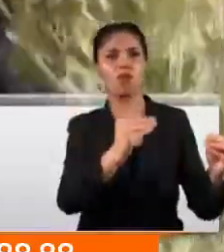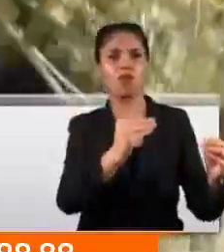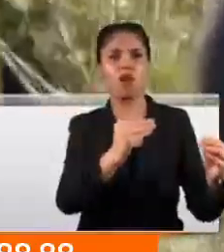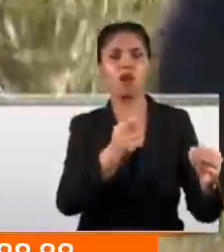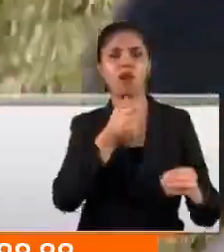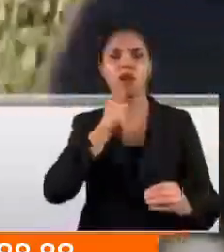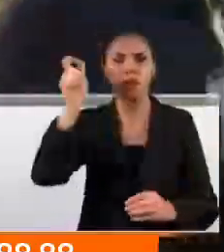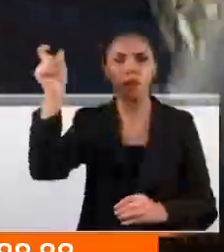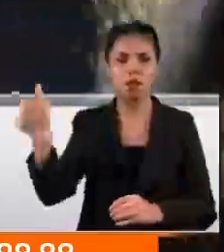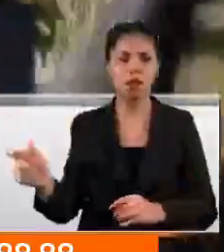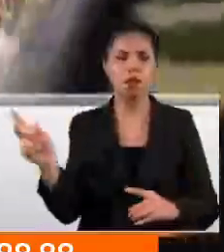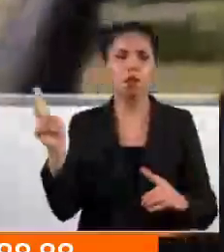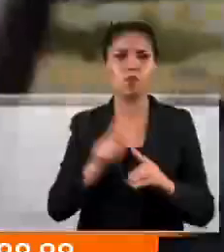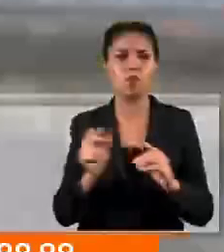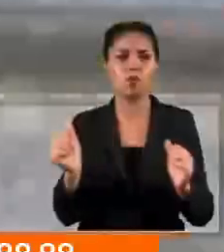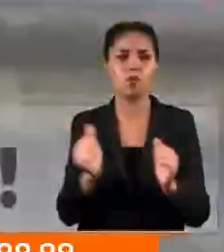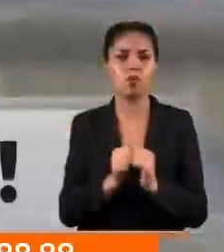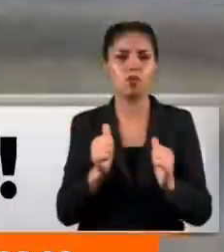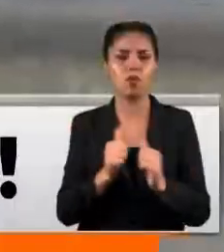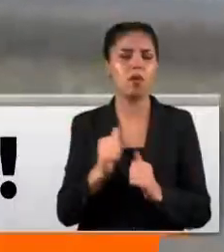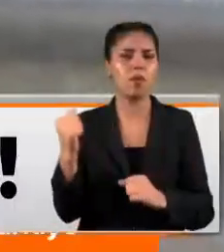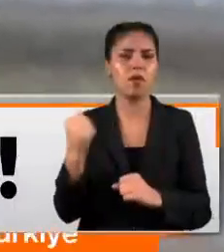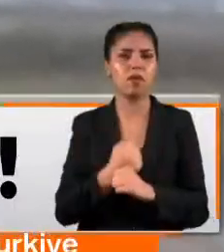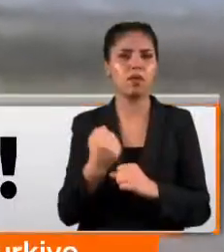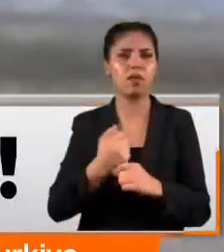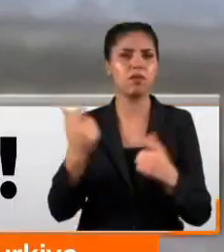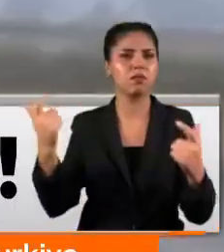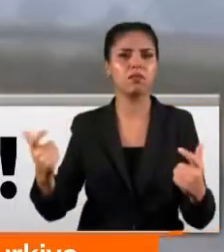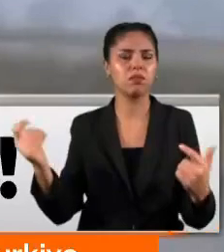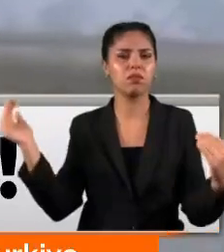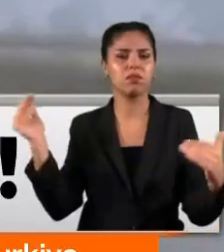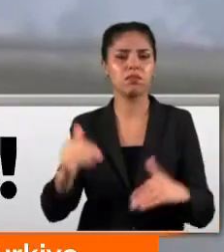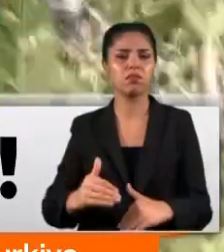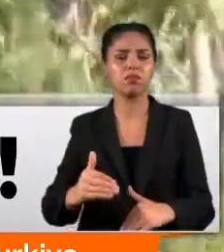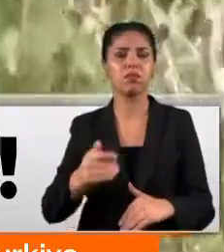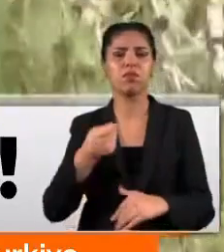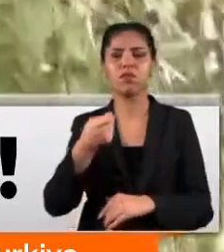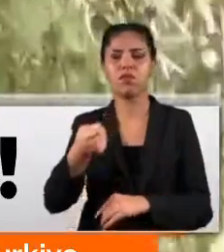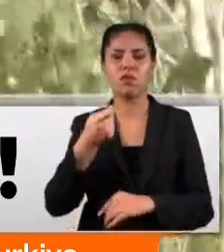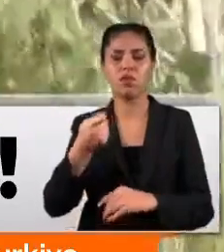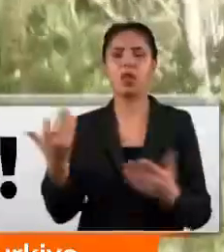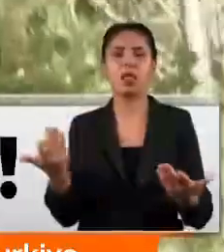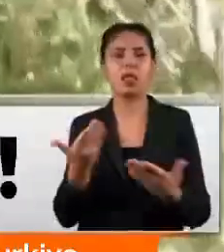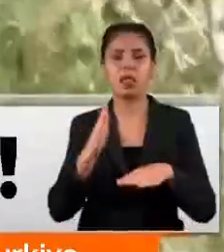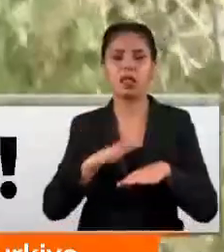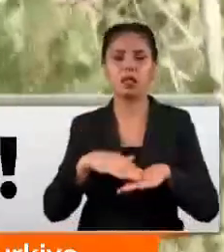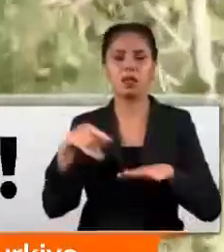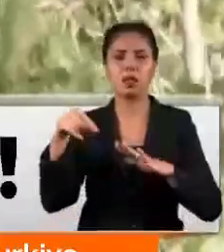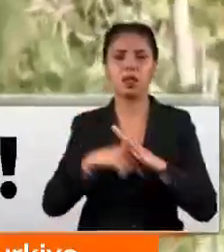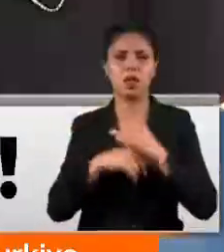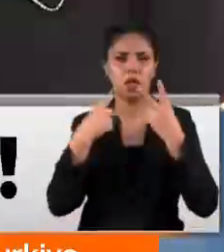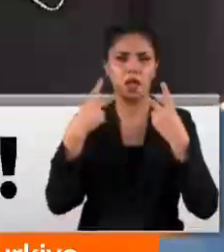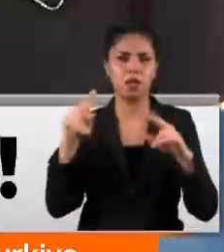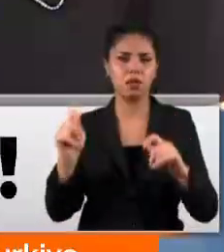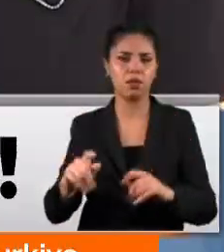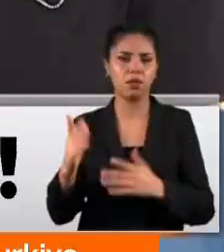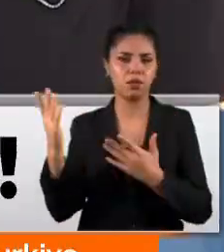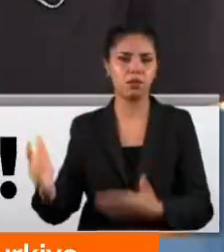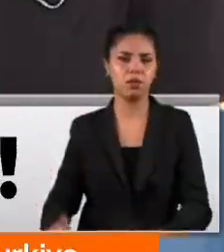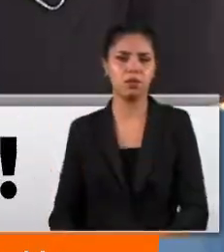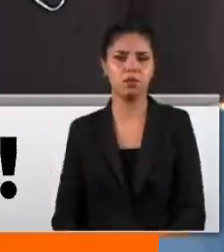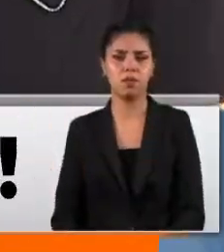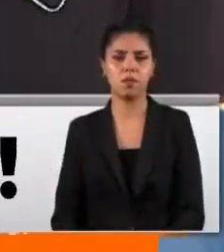vicdansız polis eşliğinde o uçurumun bulunduğu noktaya getirildi. Kan donduran cinayeti nasıl işlediğini detaylarıyla anlattı. Bak arabaya